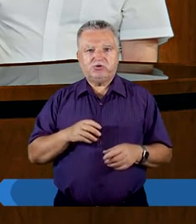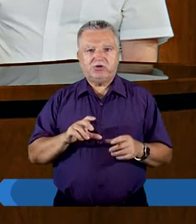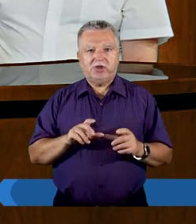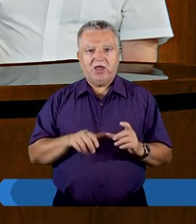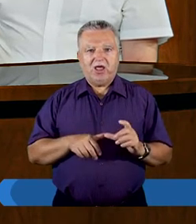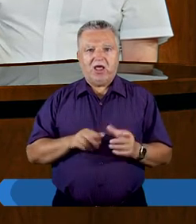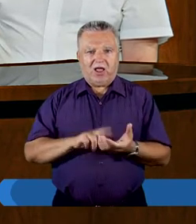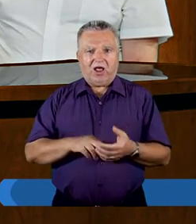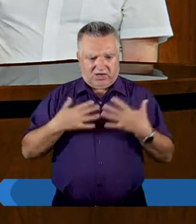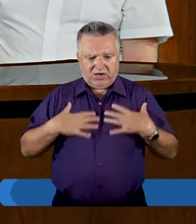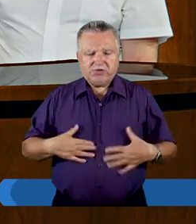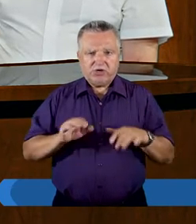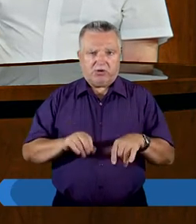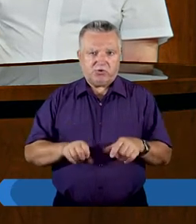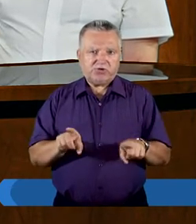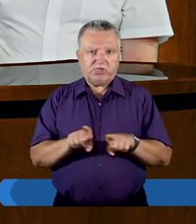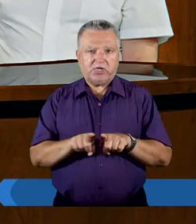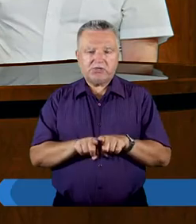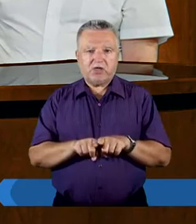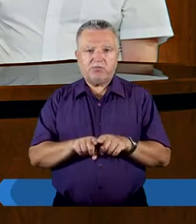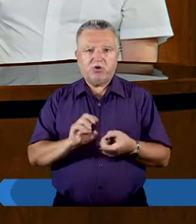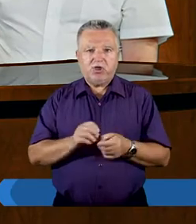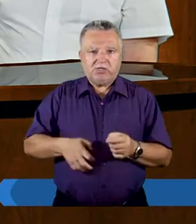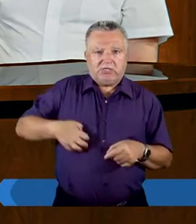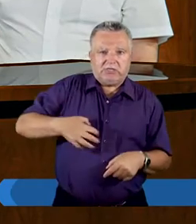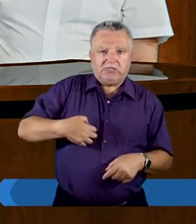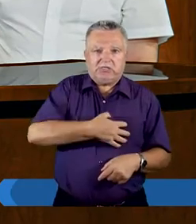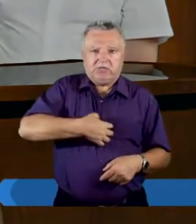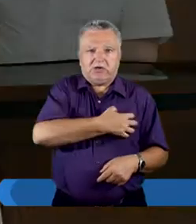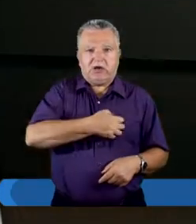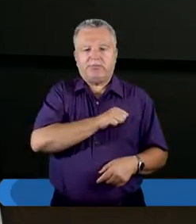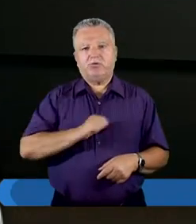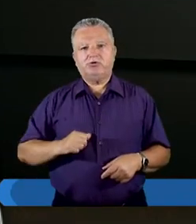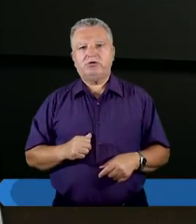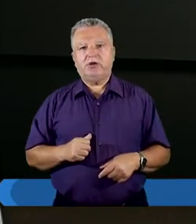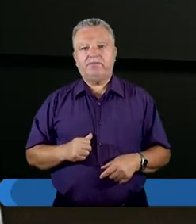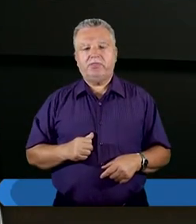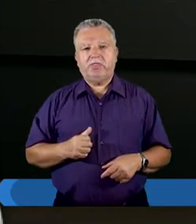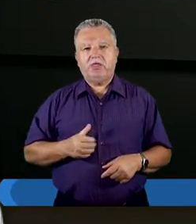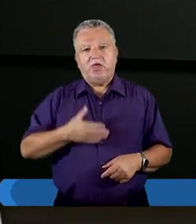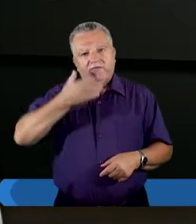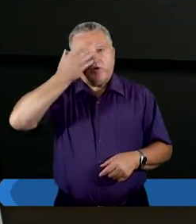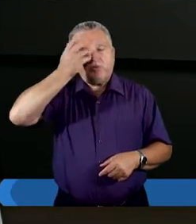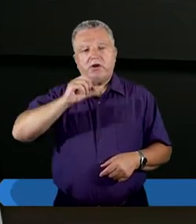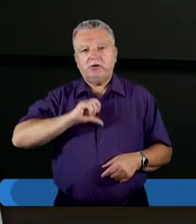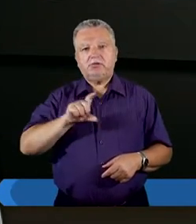skorupą, kiedy wrzody go piekły, bolały. Natomiast wyobraźcie sobie te cierpienia